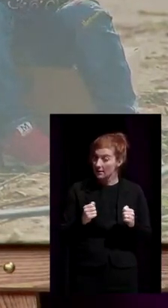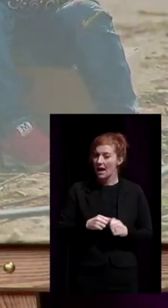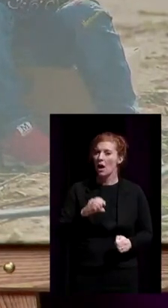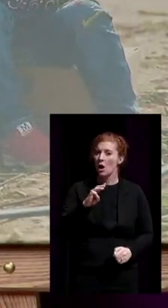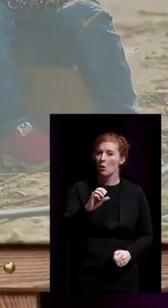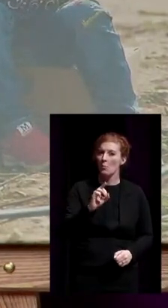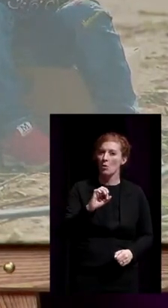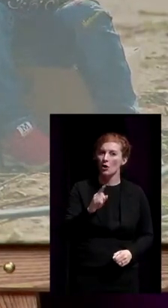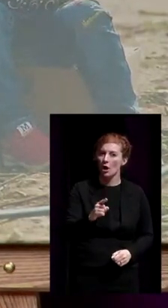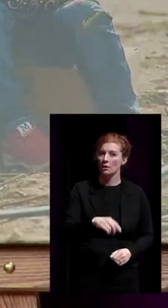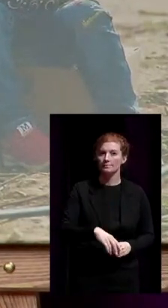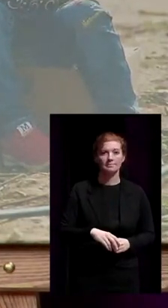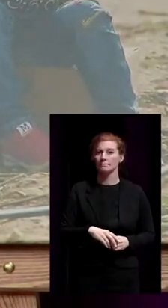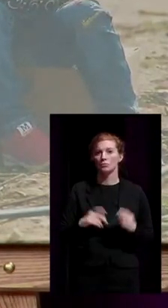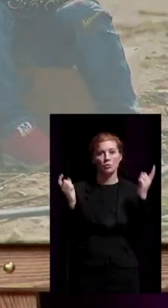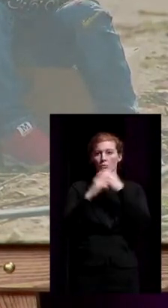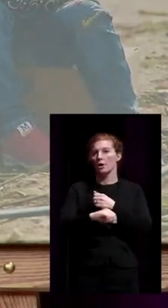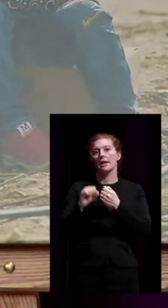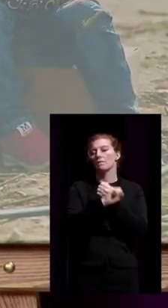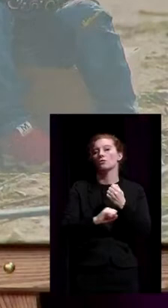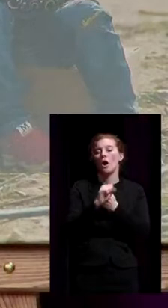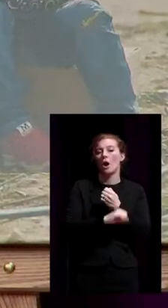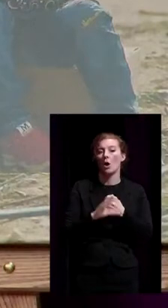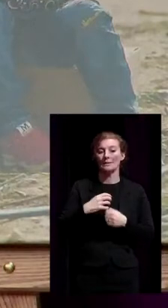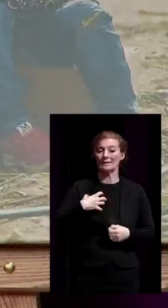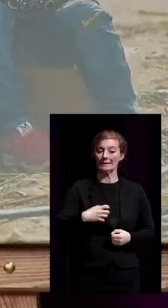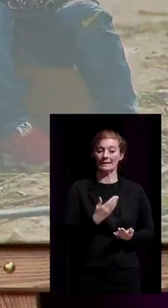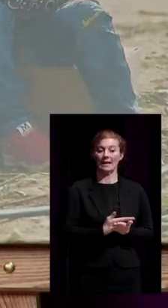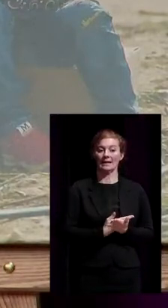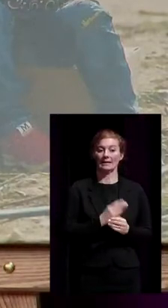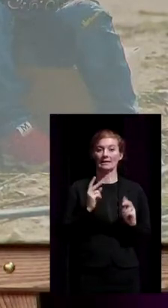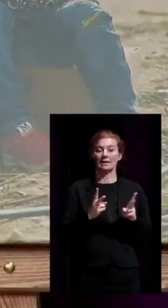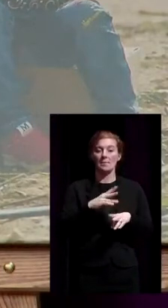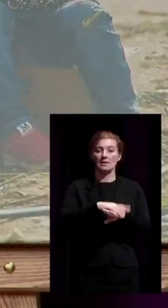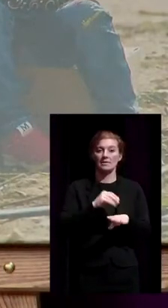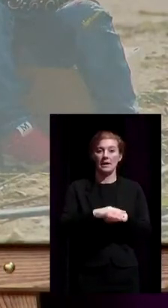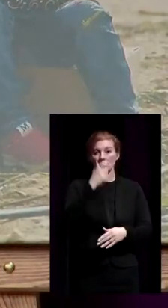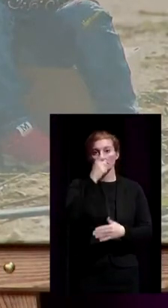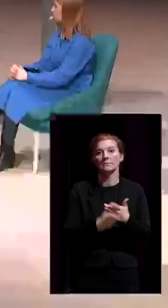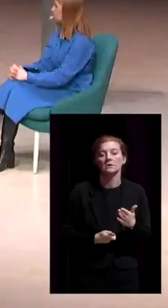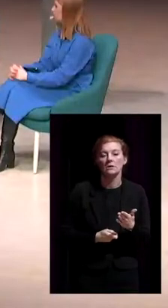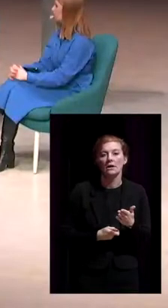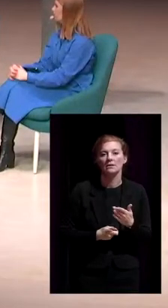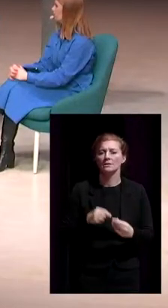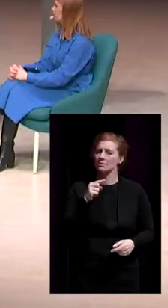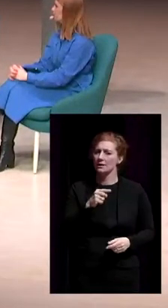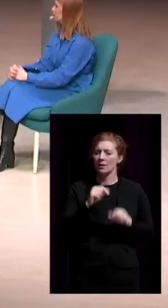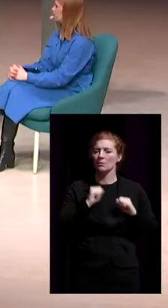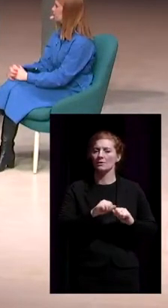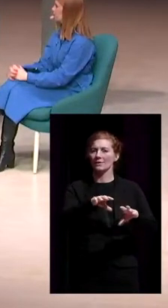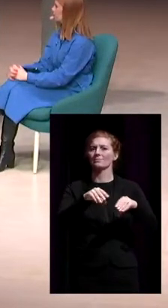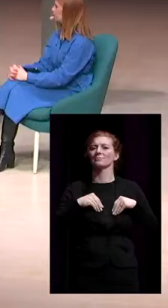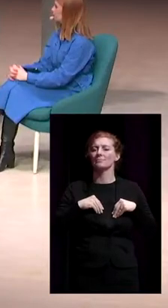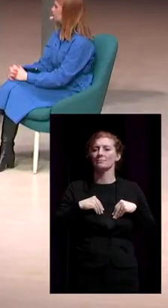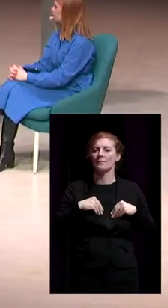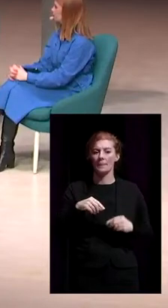moraliskt oförsvarligt när ett rikt land som Sverige misslyckas med att göra detsamma. Och det är någonting som vi måste ta till oss.